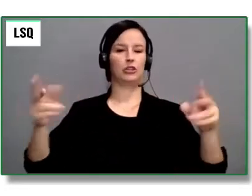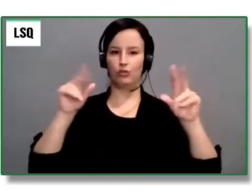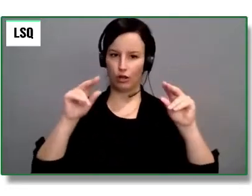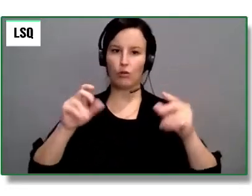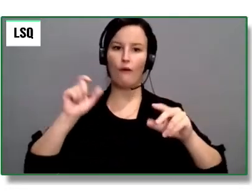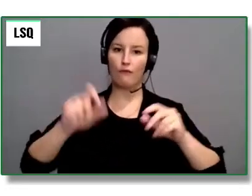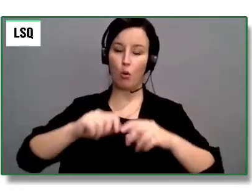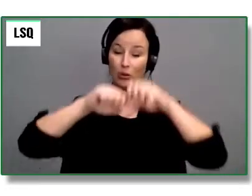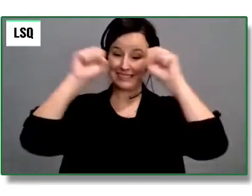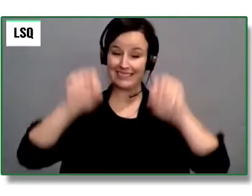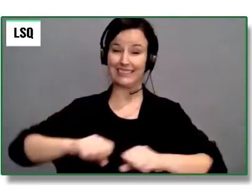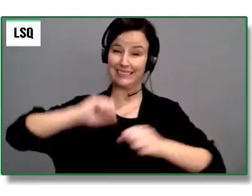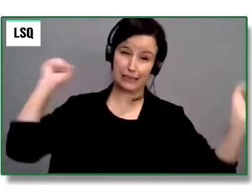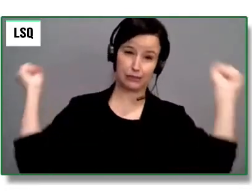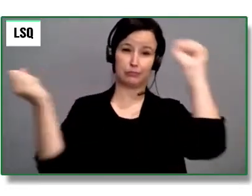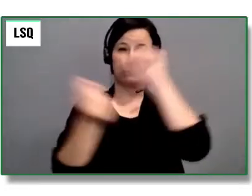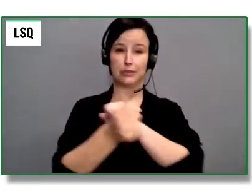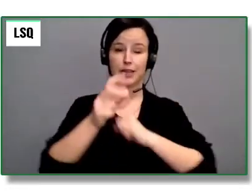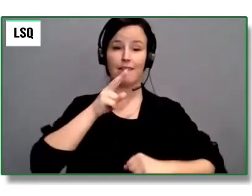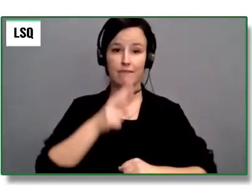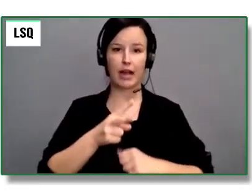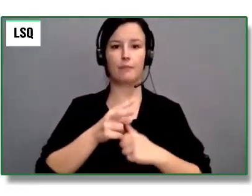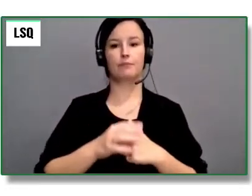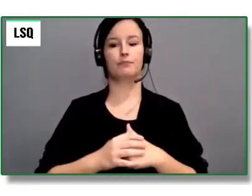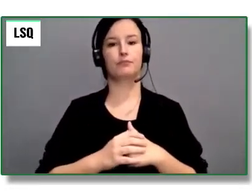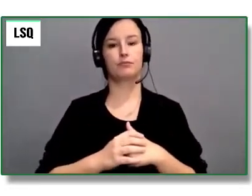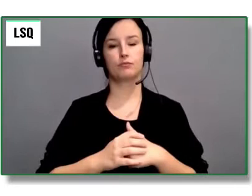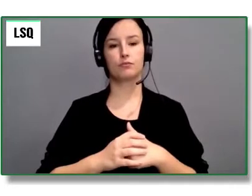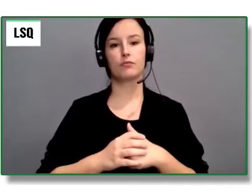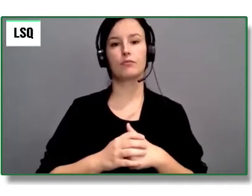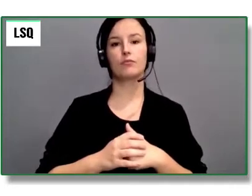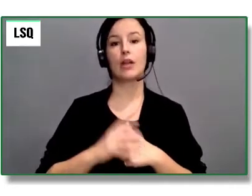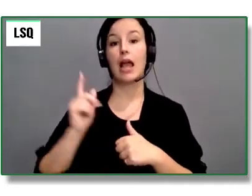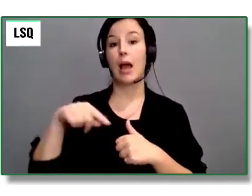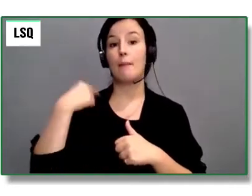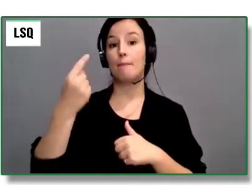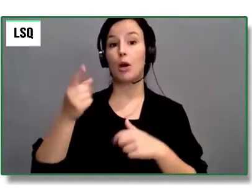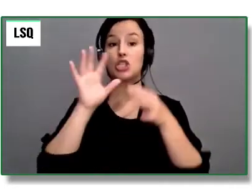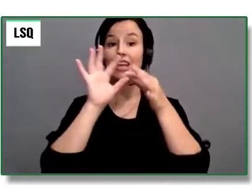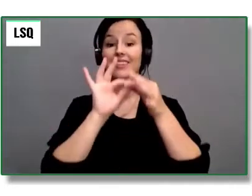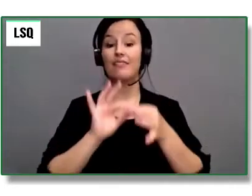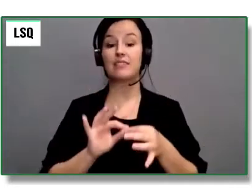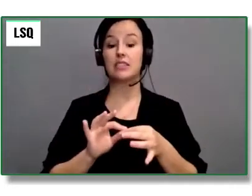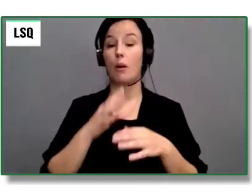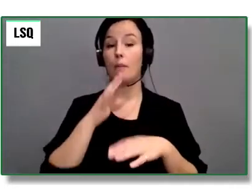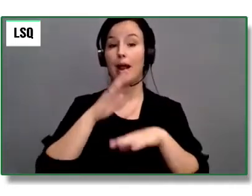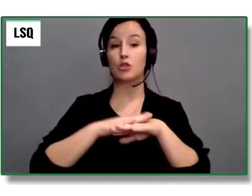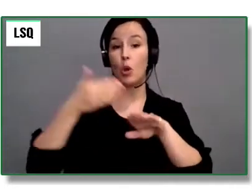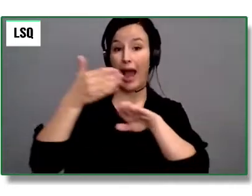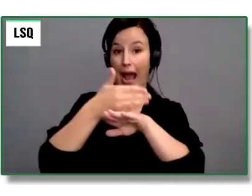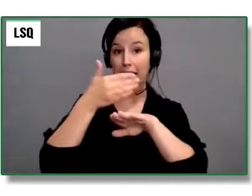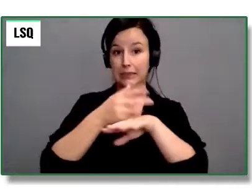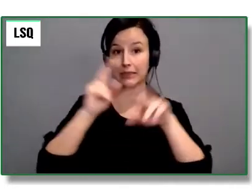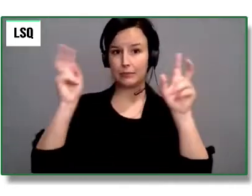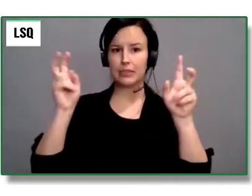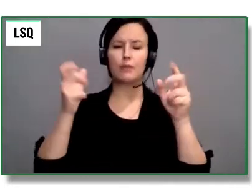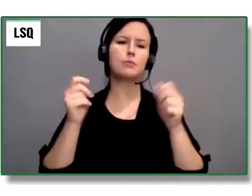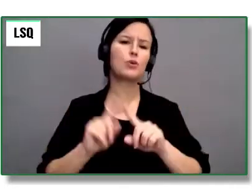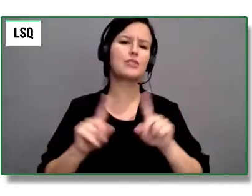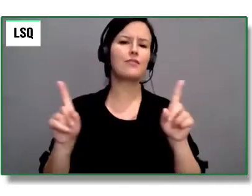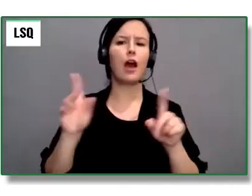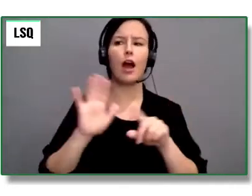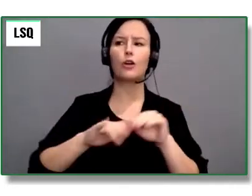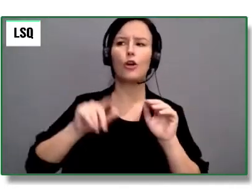changer complètement les systèmes. Ma prochaine définition définit l'accessibilité est un peu différente de la